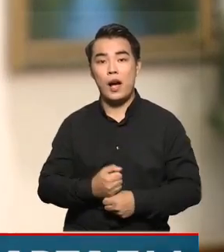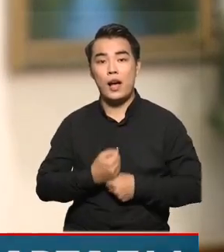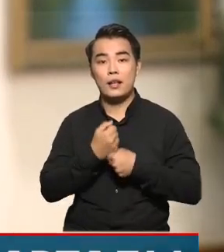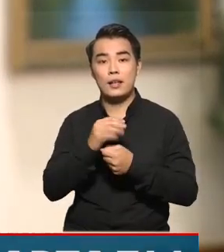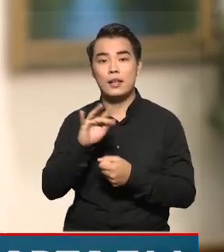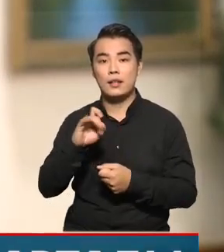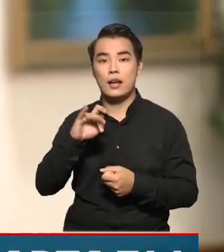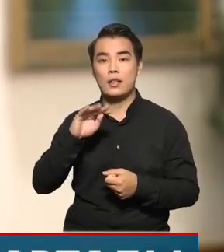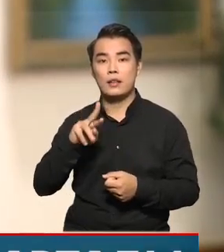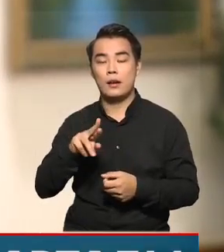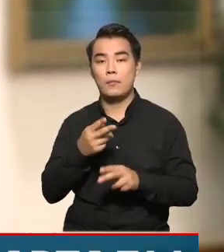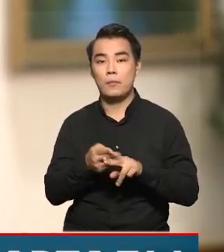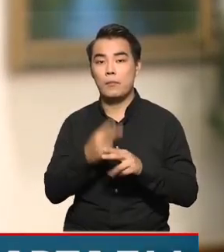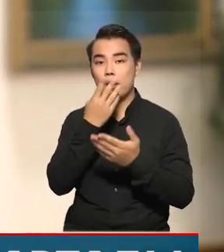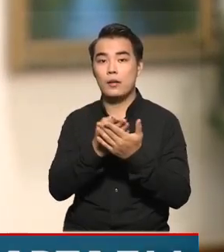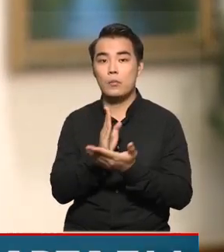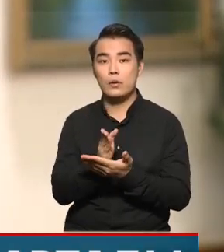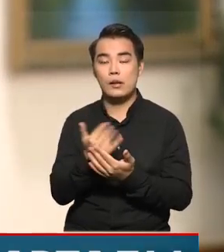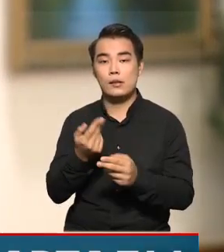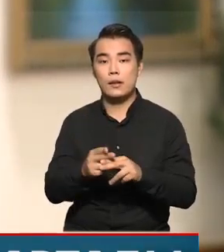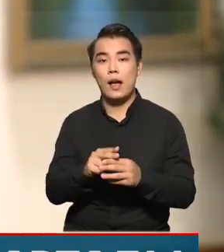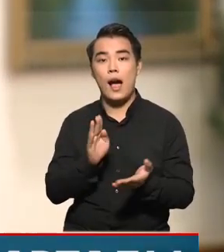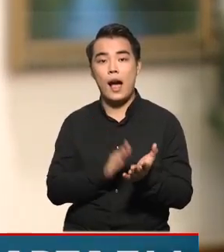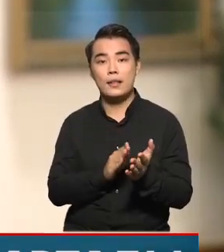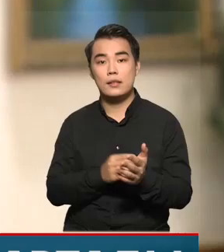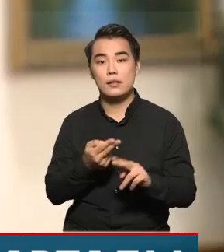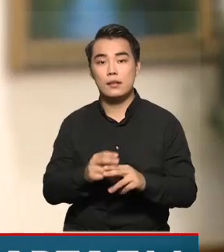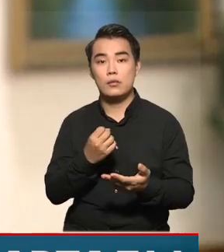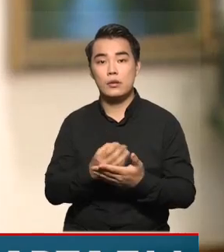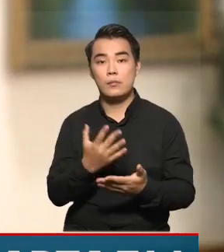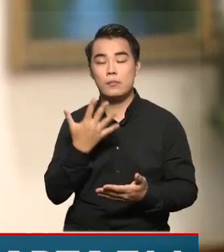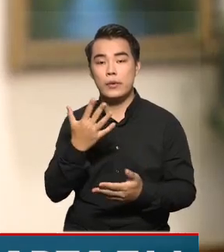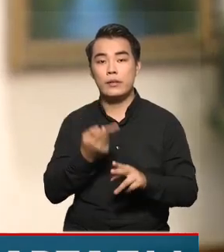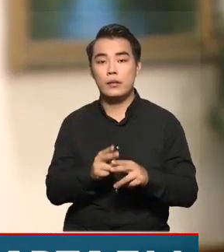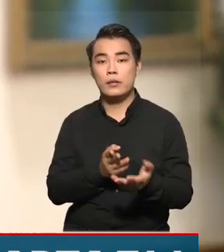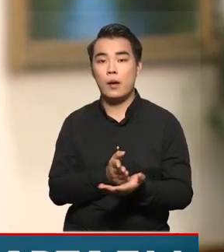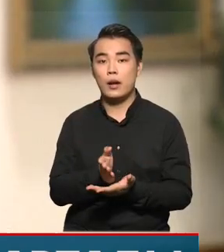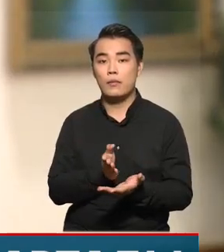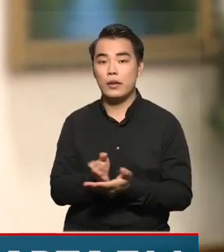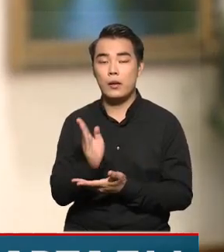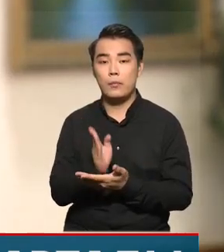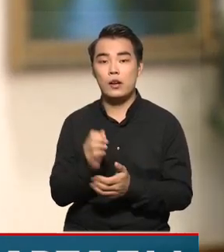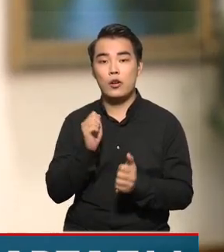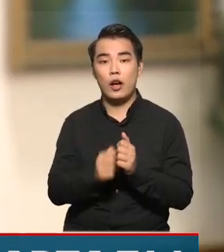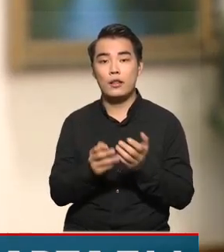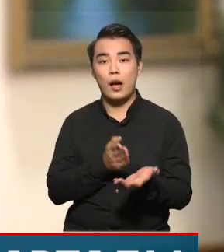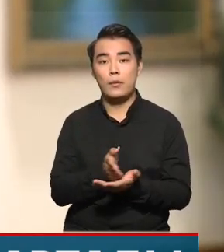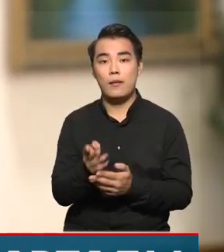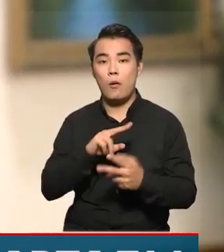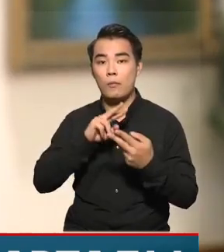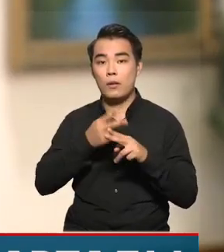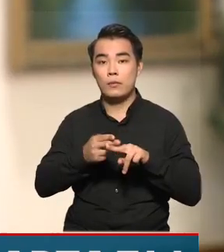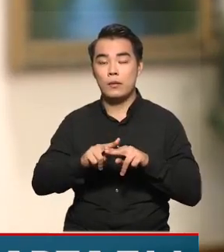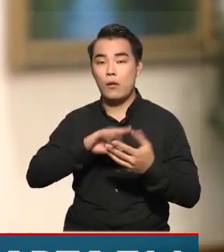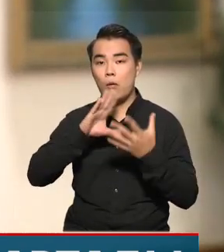иерархиясын жетілдіру. Қазіргі таңда трансферттік бағаны қадағалау кезінде 5 тәсіл қолданылады. Әр тәсілдің өзіндік қызмет түрлері